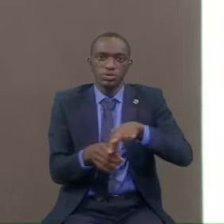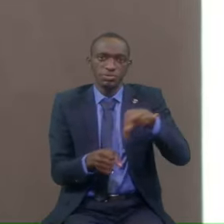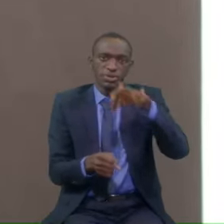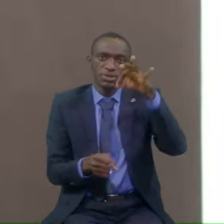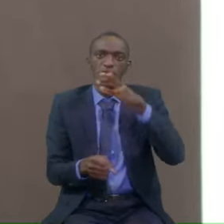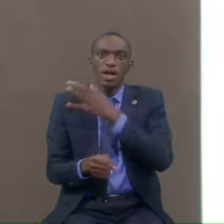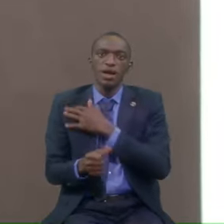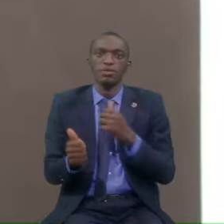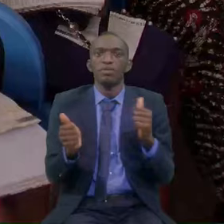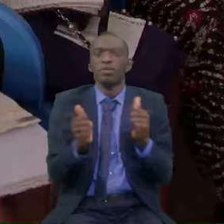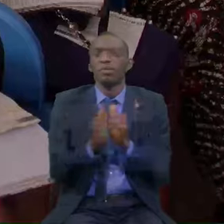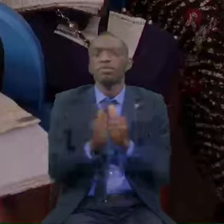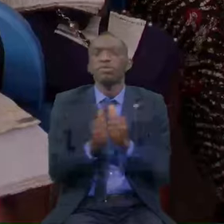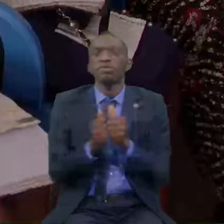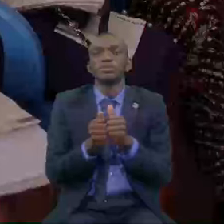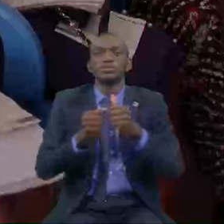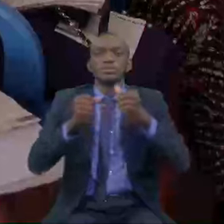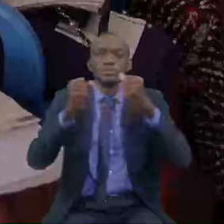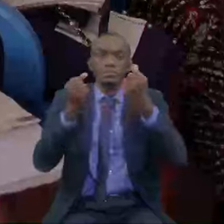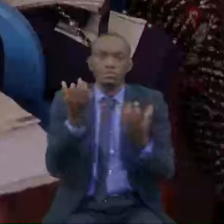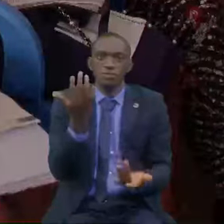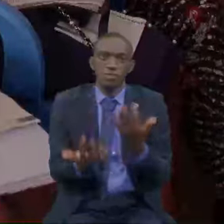Il vous baptisera du Saint-Esprit et de feu.